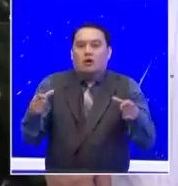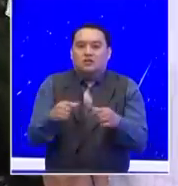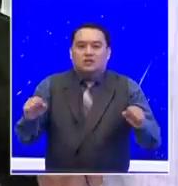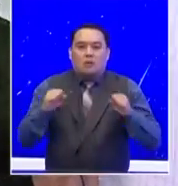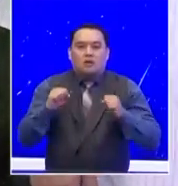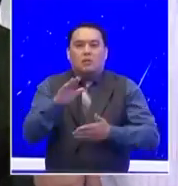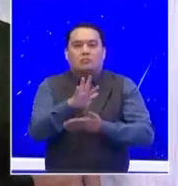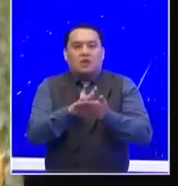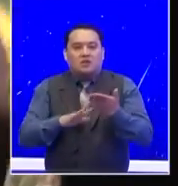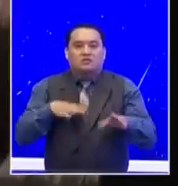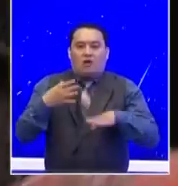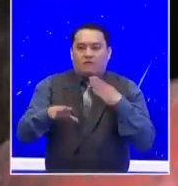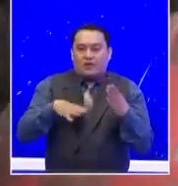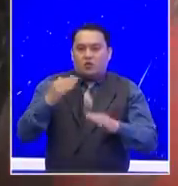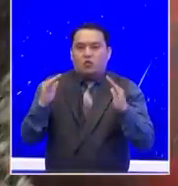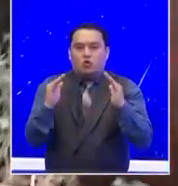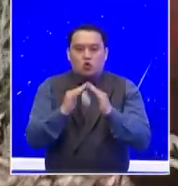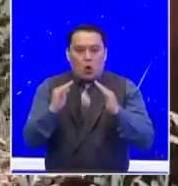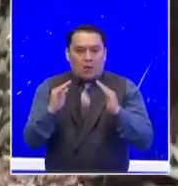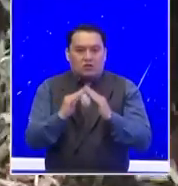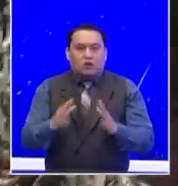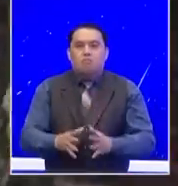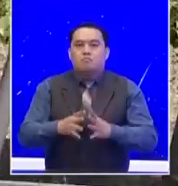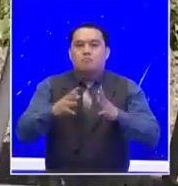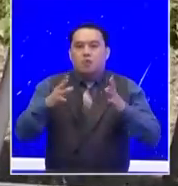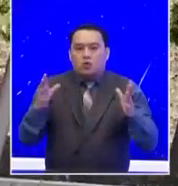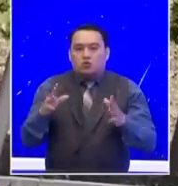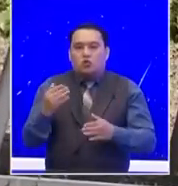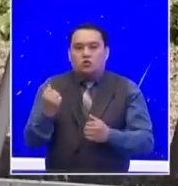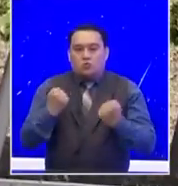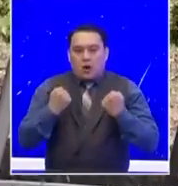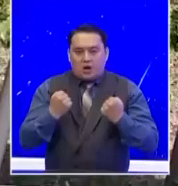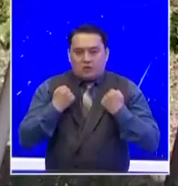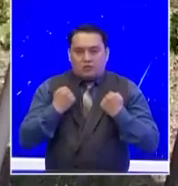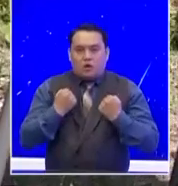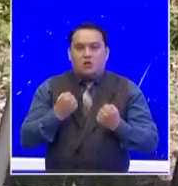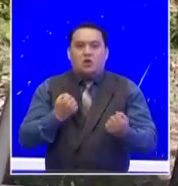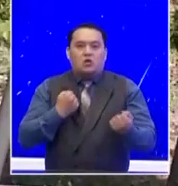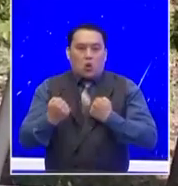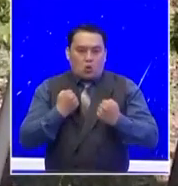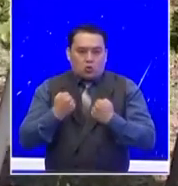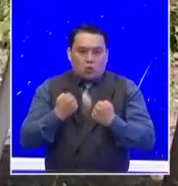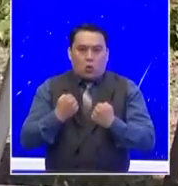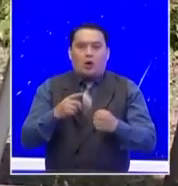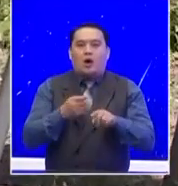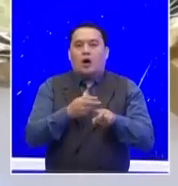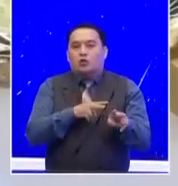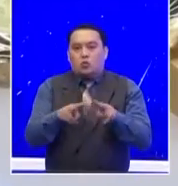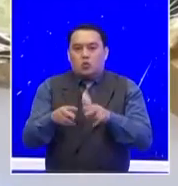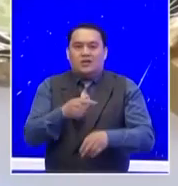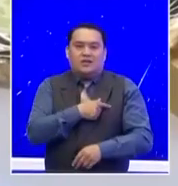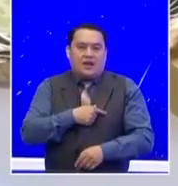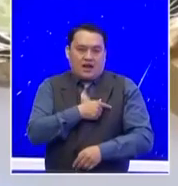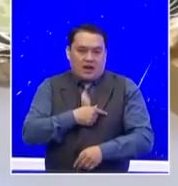спортсмен продолжает ежедневные тренировки дома. Очевидно, большинство других спортсменов не дают той нагрузки, которую контролируют